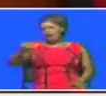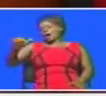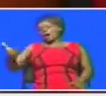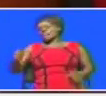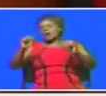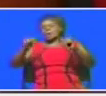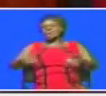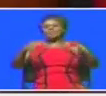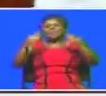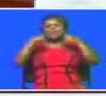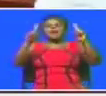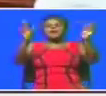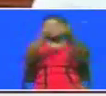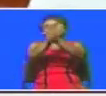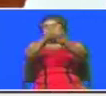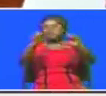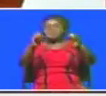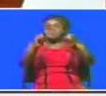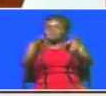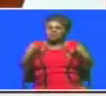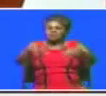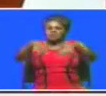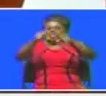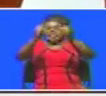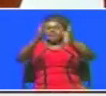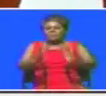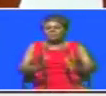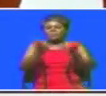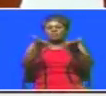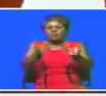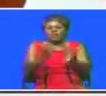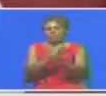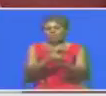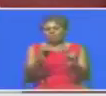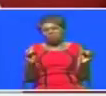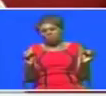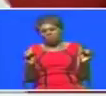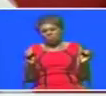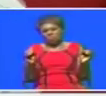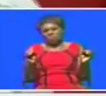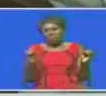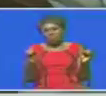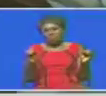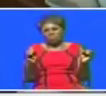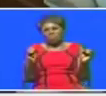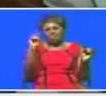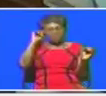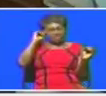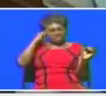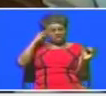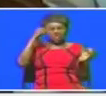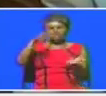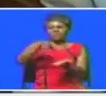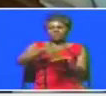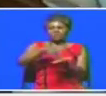uweza kumtangaza rais iwapo mwenyekiti wa IEBC hata kuwepo kwa sababu moja au nyingine. Think of a situation